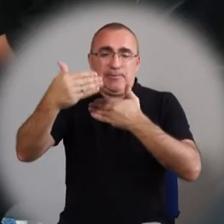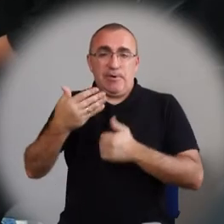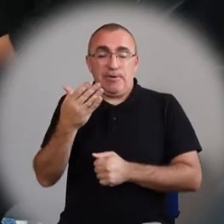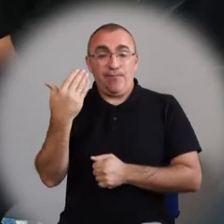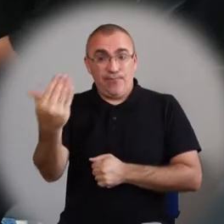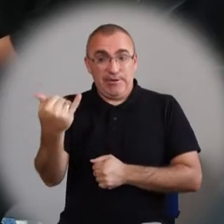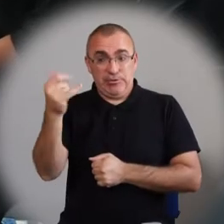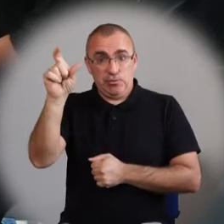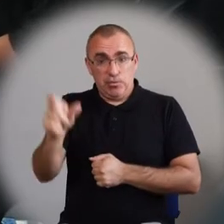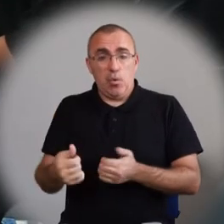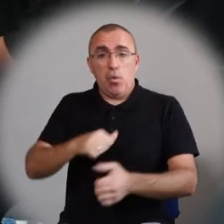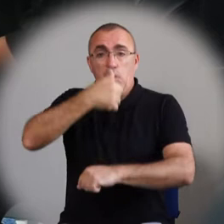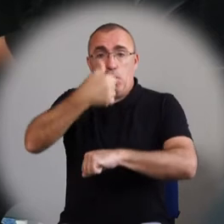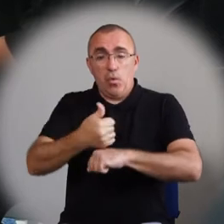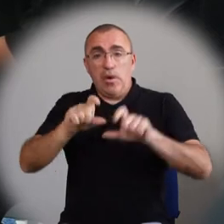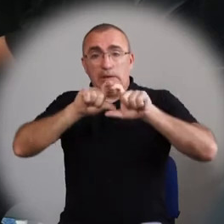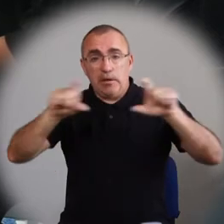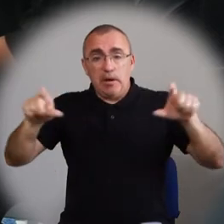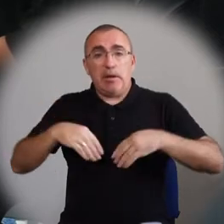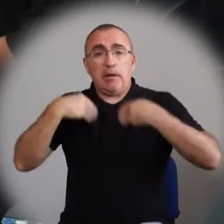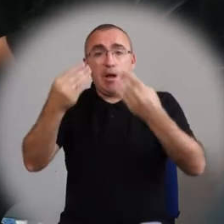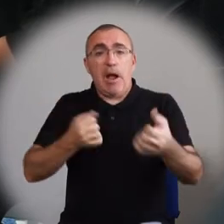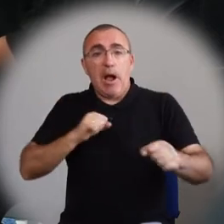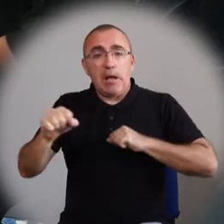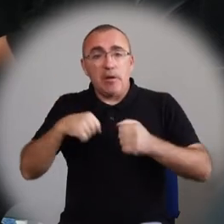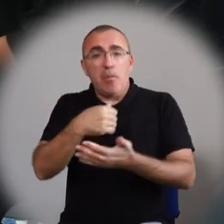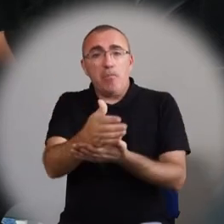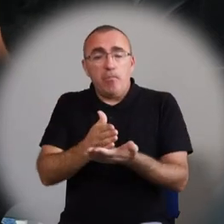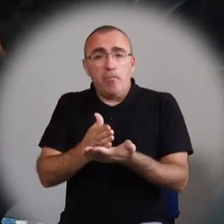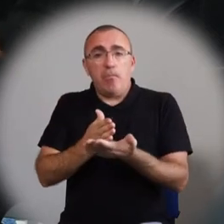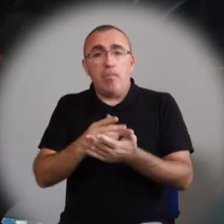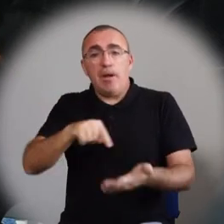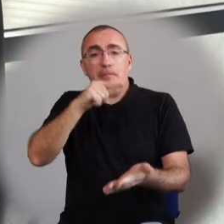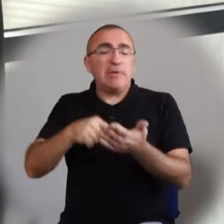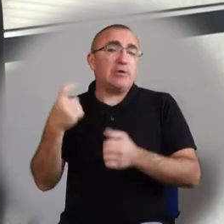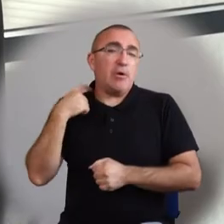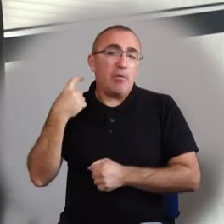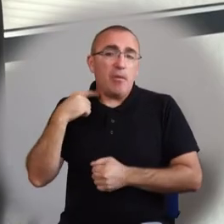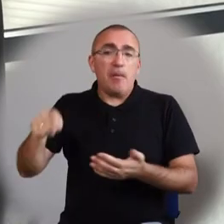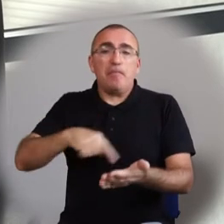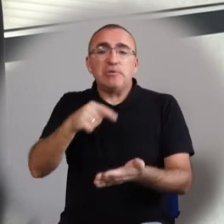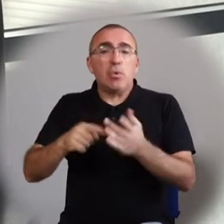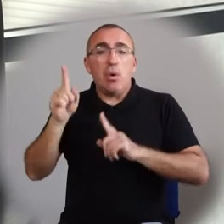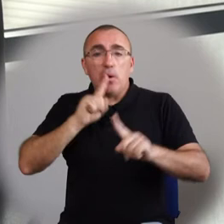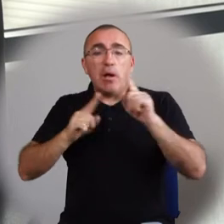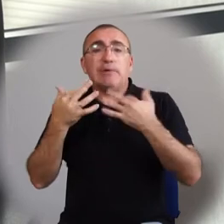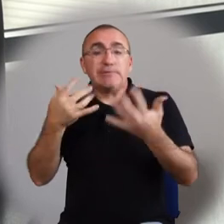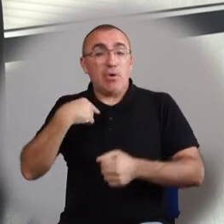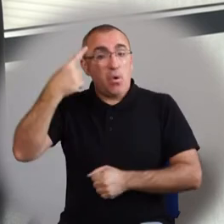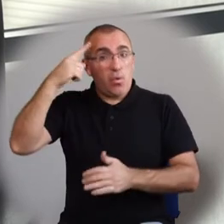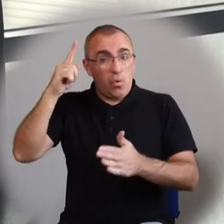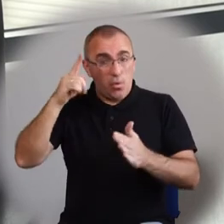Сергій Петровичу, ви сьогодні очолюєте департамент з надання адміністративних послуг в місті Кропивницькому, Кропивницької міської